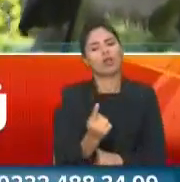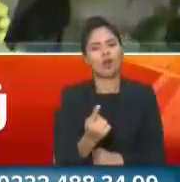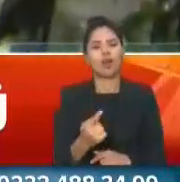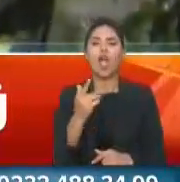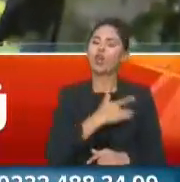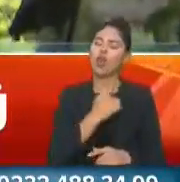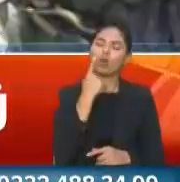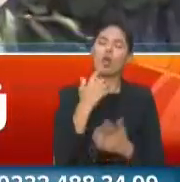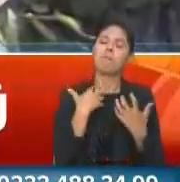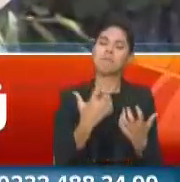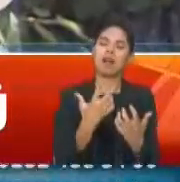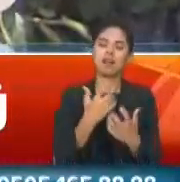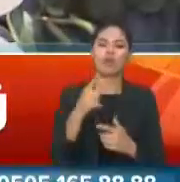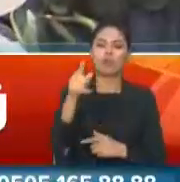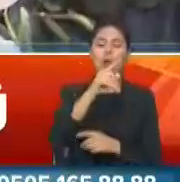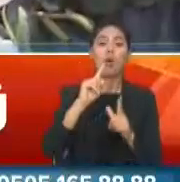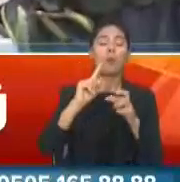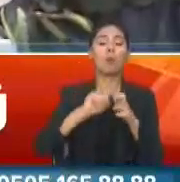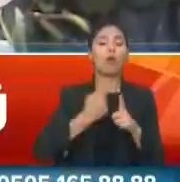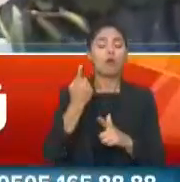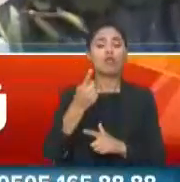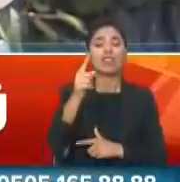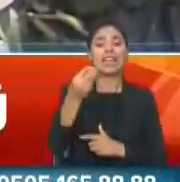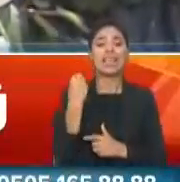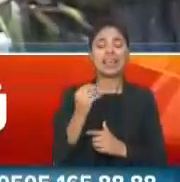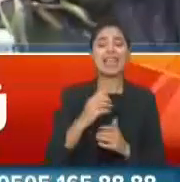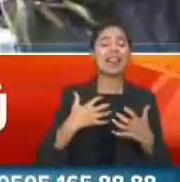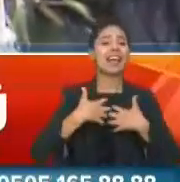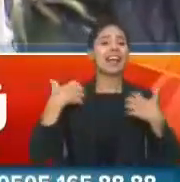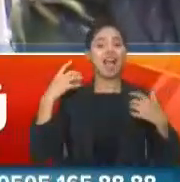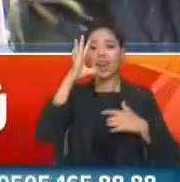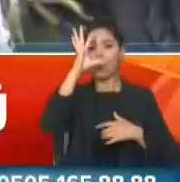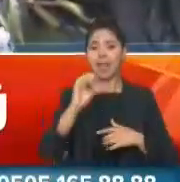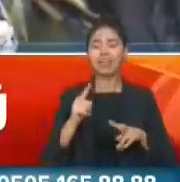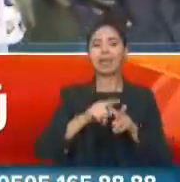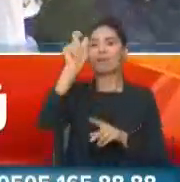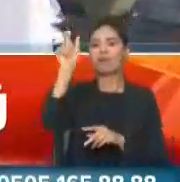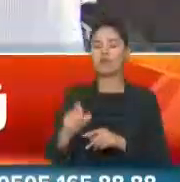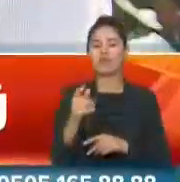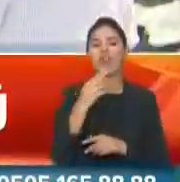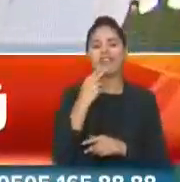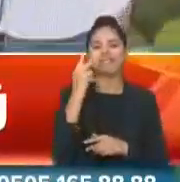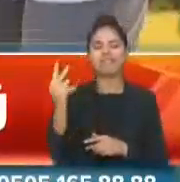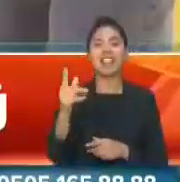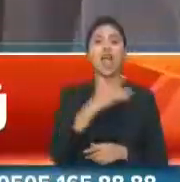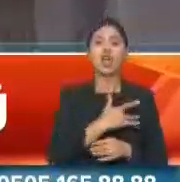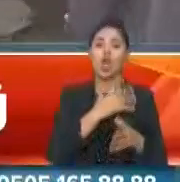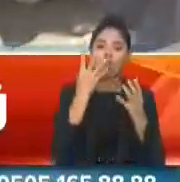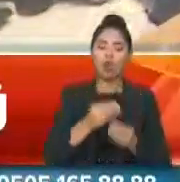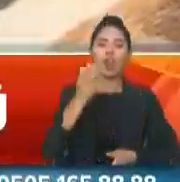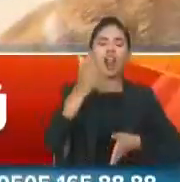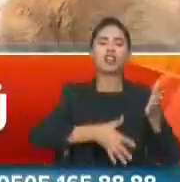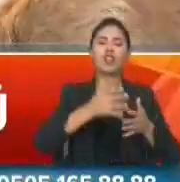ücret yok. Gönüllü bakıyoruz. Bu projedeki en büyük iyilik kahramanlarından biri de aslında Nuray Hanım. Nuray Hanım gönüllü olarak